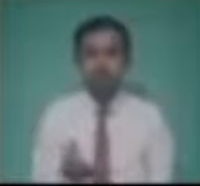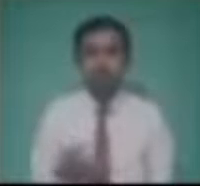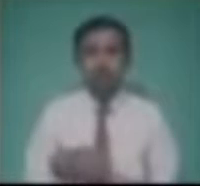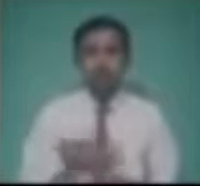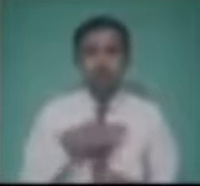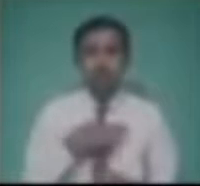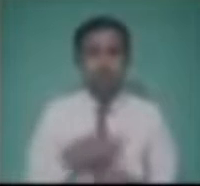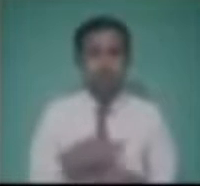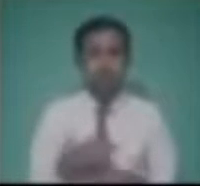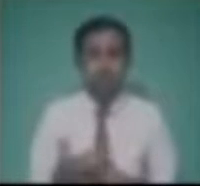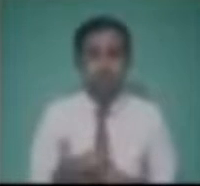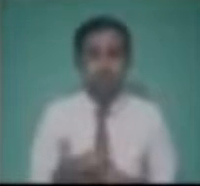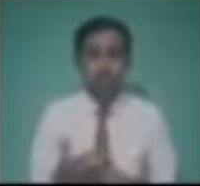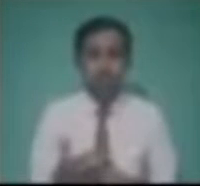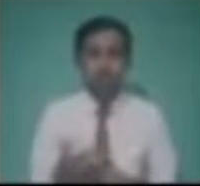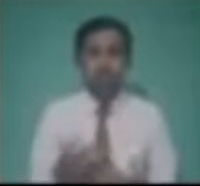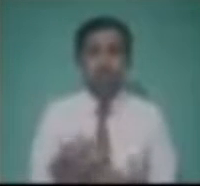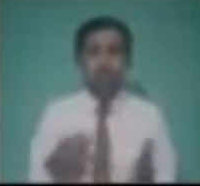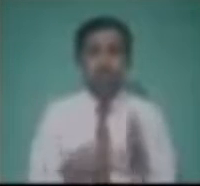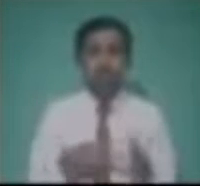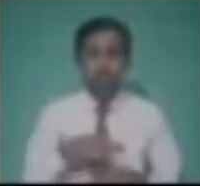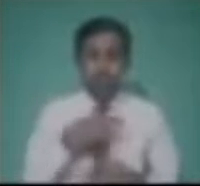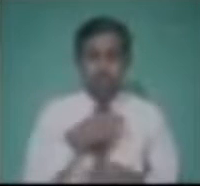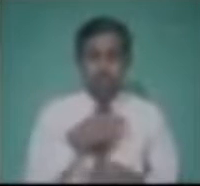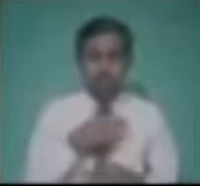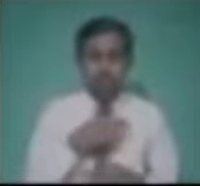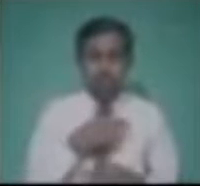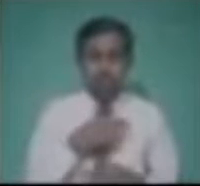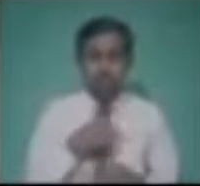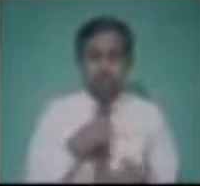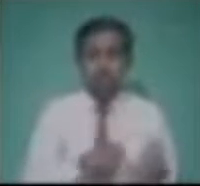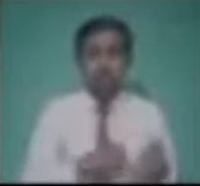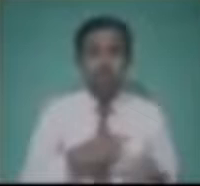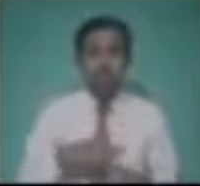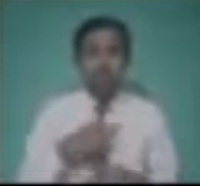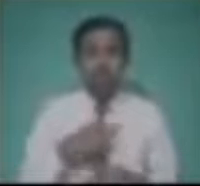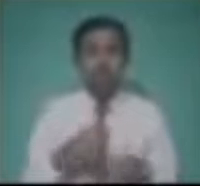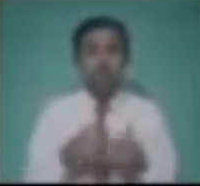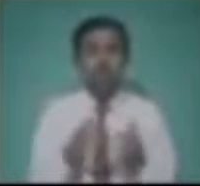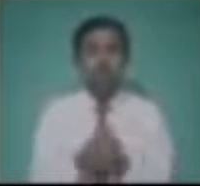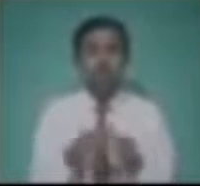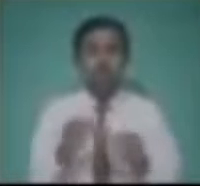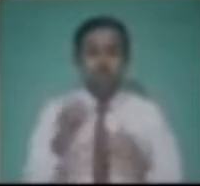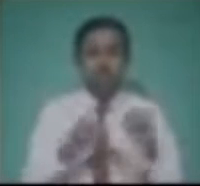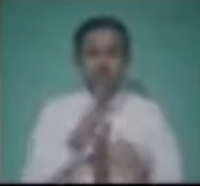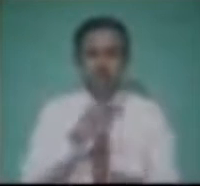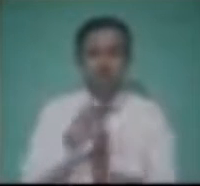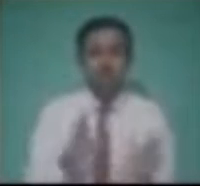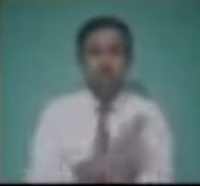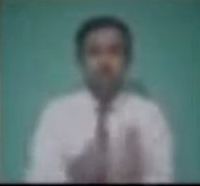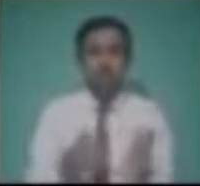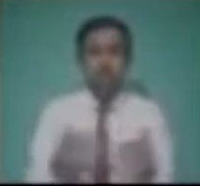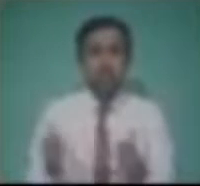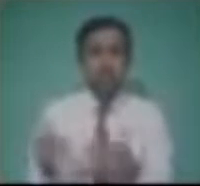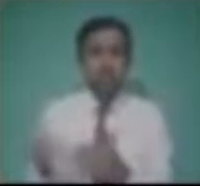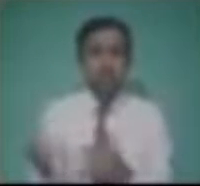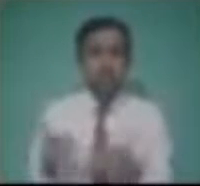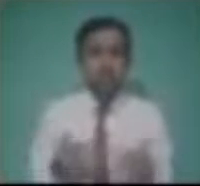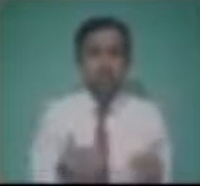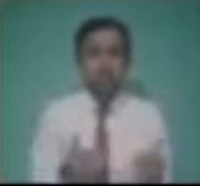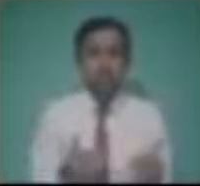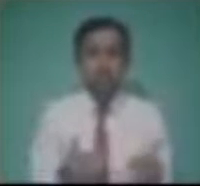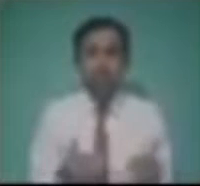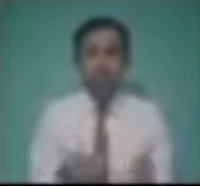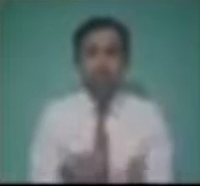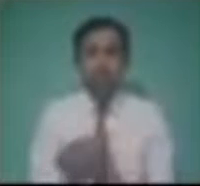සර්ජන්ස් ලගත්තත් තොරසික් සර්ජන්ස් ලගත්තත් සයිකියාට්‍රික්ස් ලගත්තත් හැම අංශයකම 100% විතර පුරප්පාඩු දැනටත් තියෙනවා.